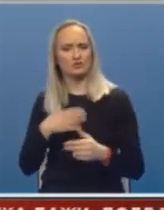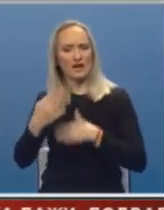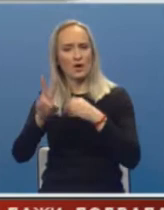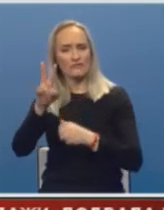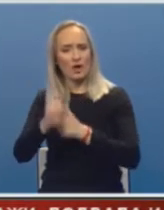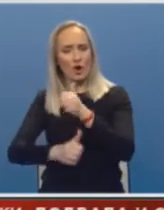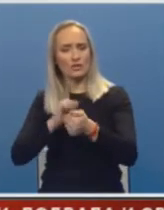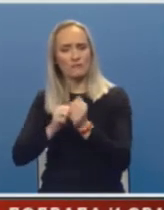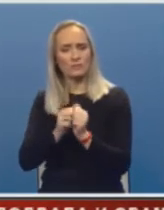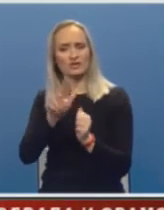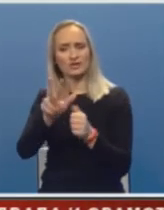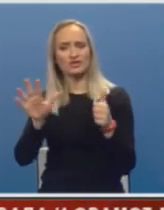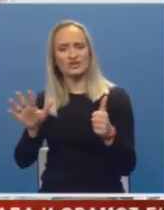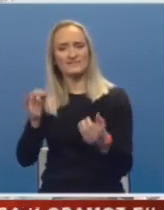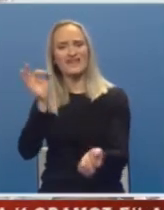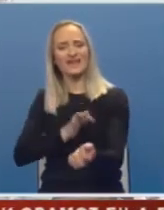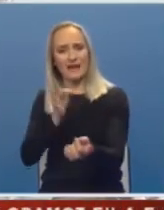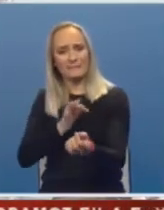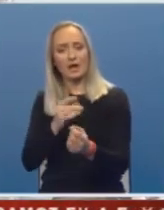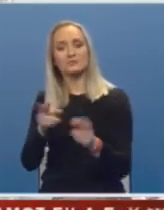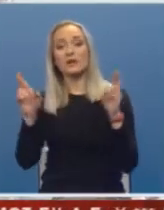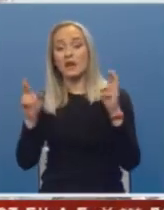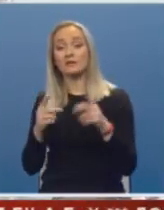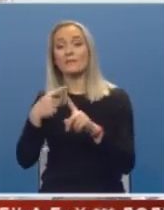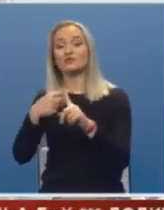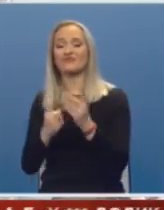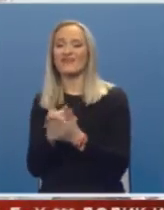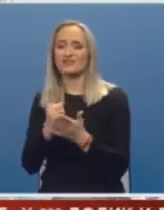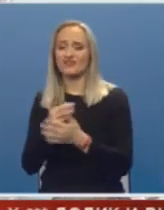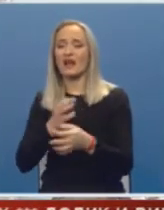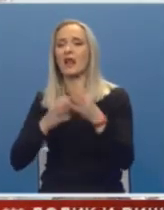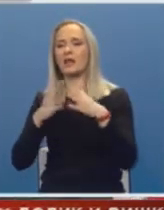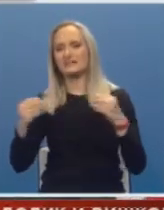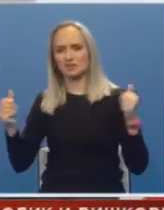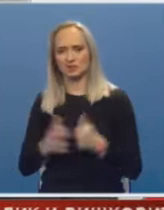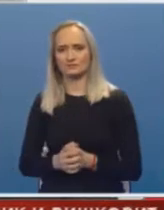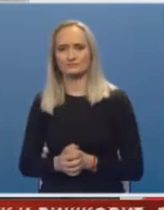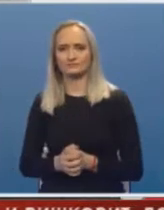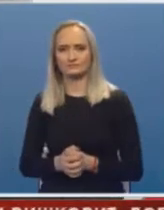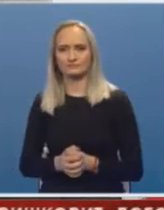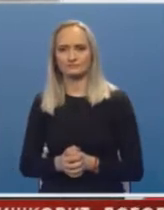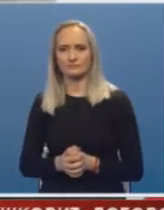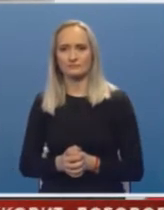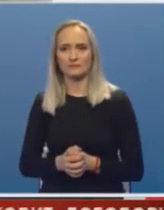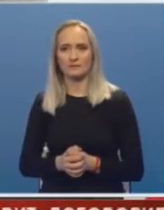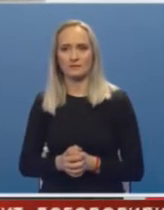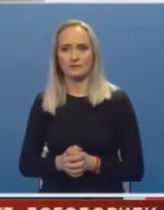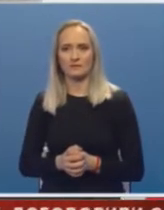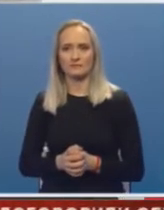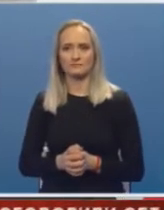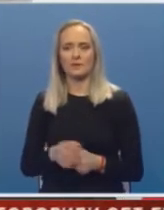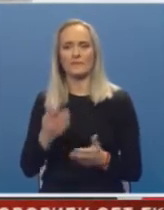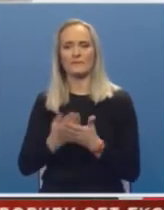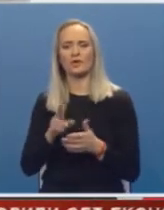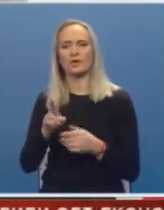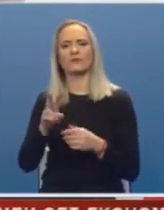2 godine borbe i 36 terapija, nada se pozitivnim rezultatima i izlječenju. Treći B stadijum karcinoma